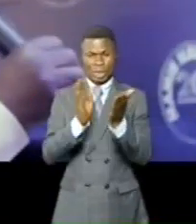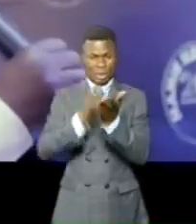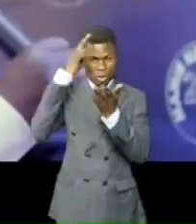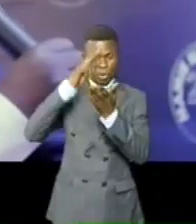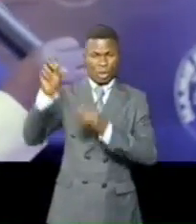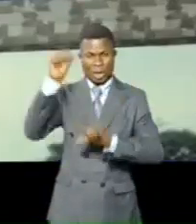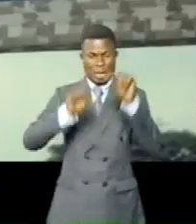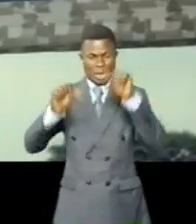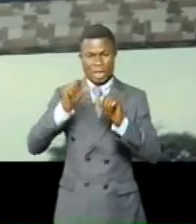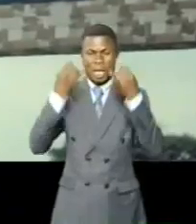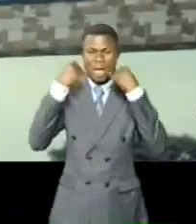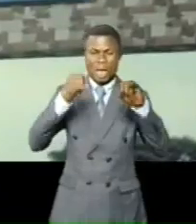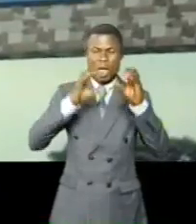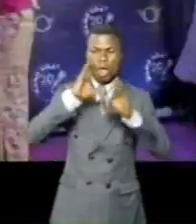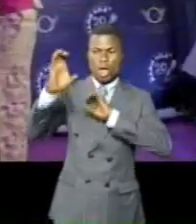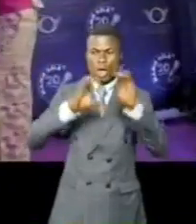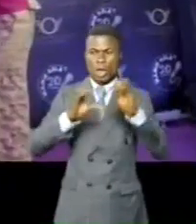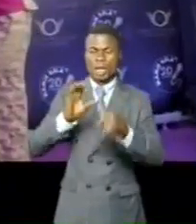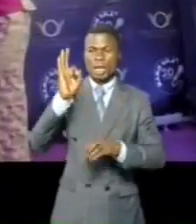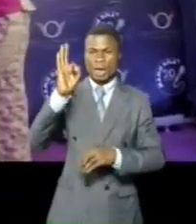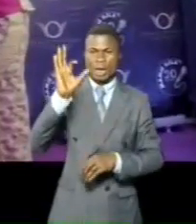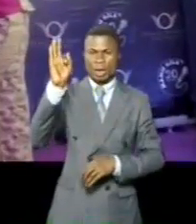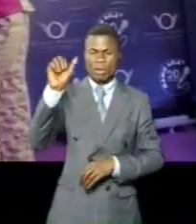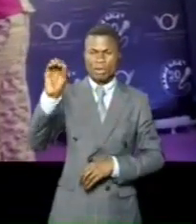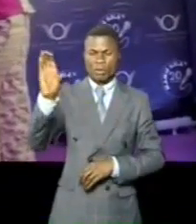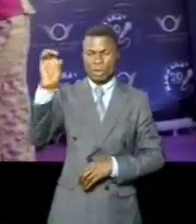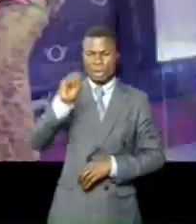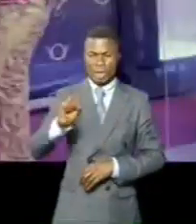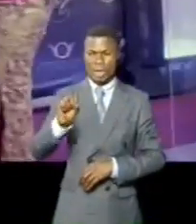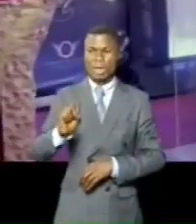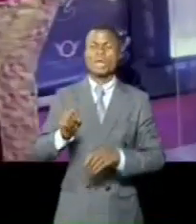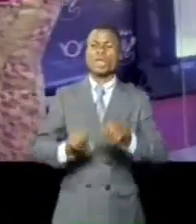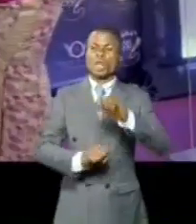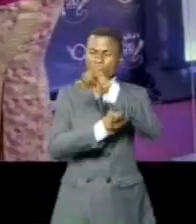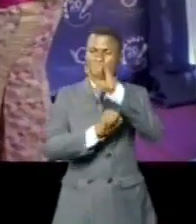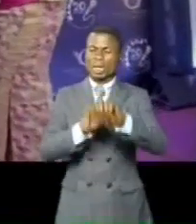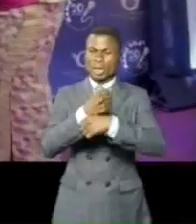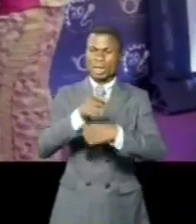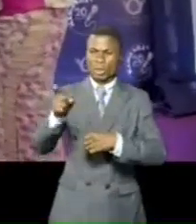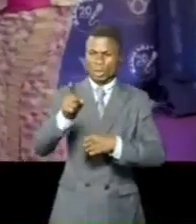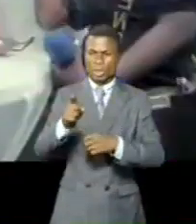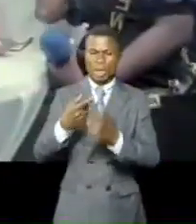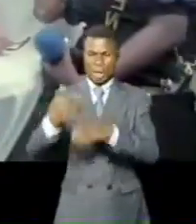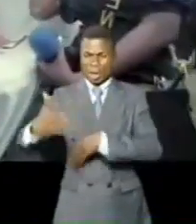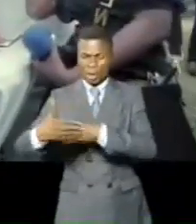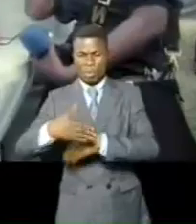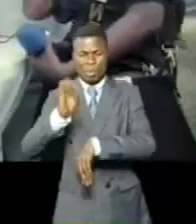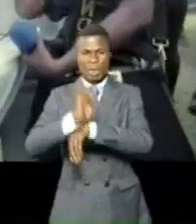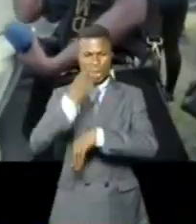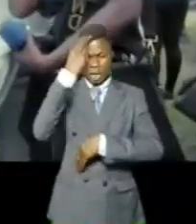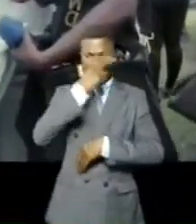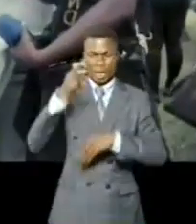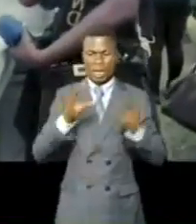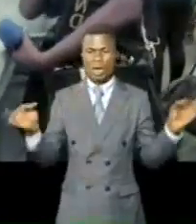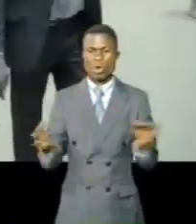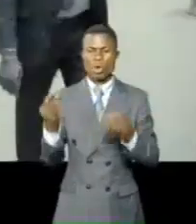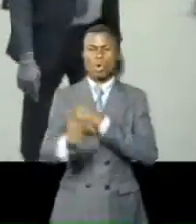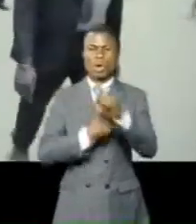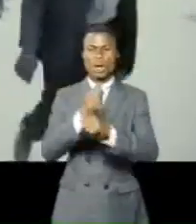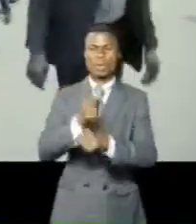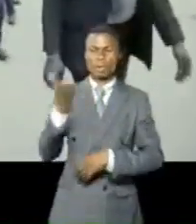sciences de l'information et de la communication IFASIC est l'alma mater de Mamie Leila et c'est à quelques pas de Fatima où a lieu cette